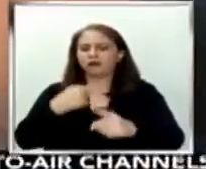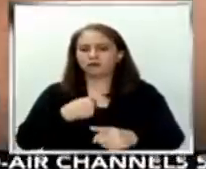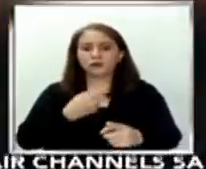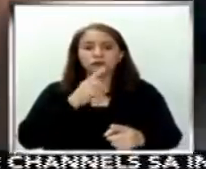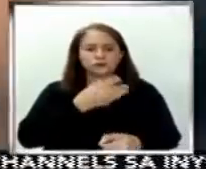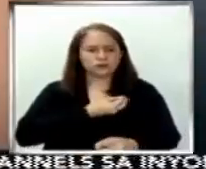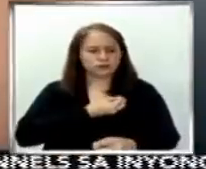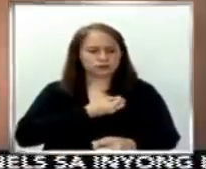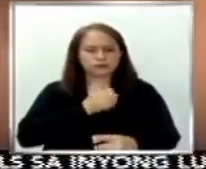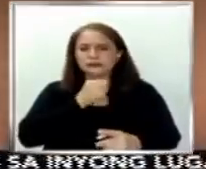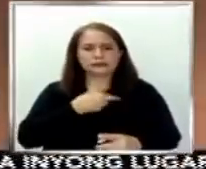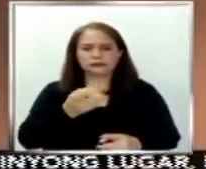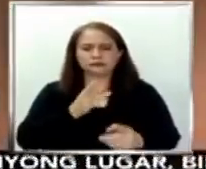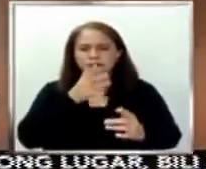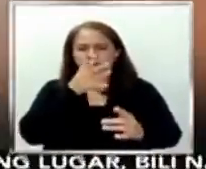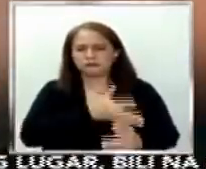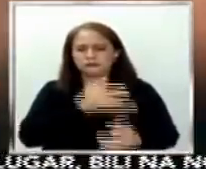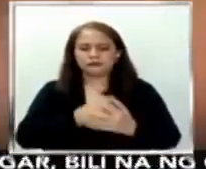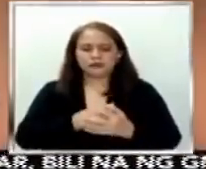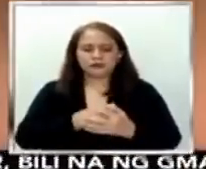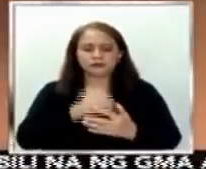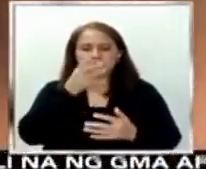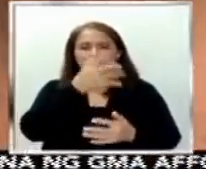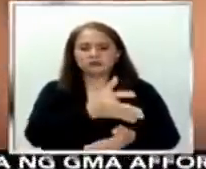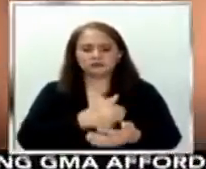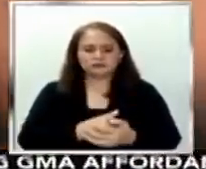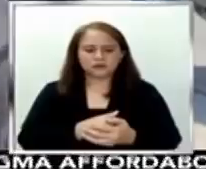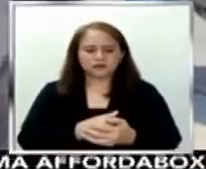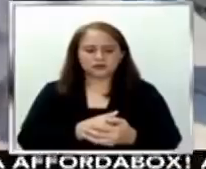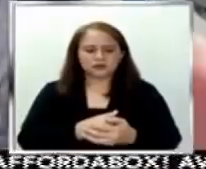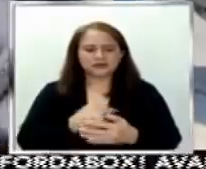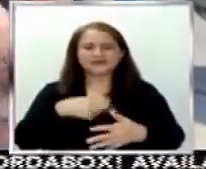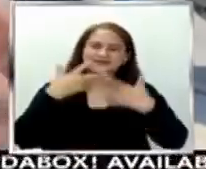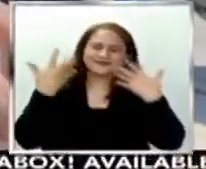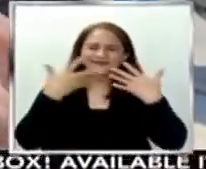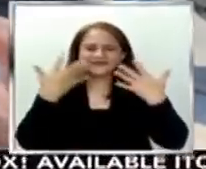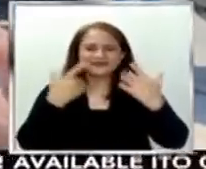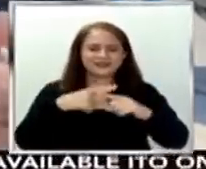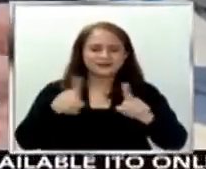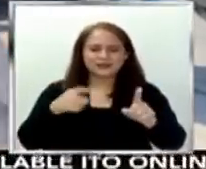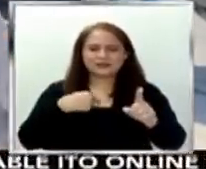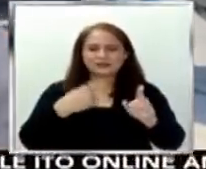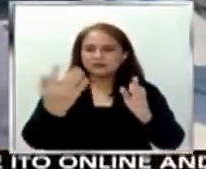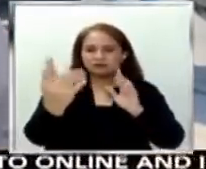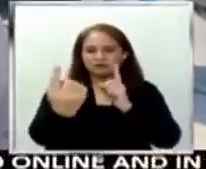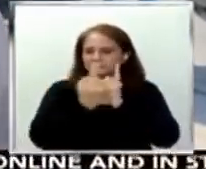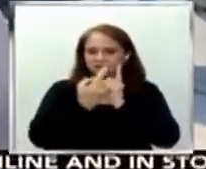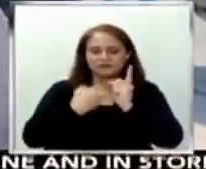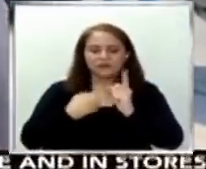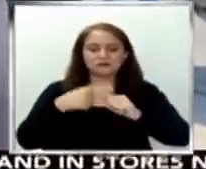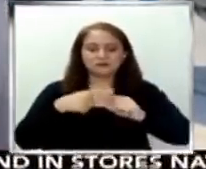nag-react masyado si Vidal. Nung hindi ako nag-react, nag-smile-smile ako. So hindi niya ako nilapitan na, pero nakabantay ako